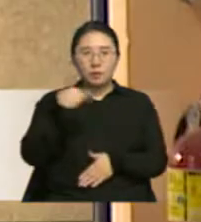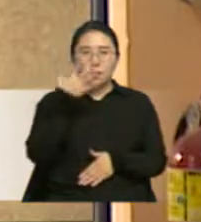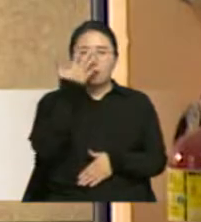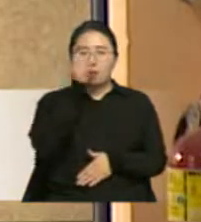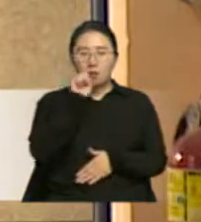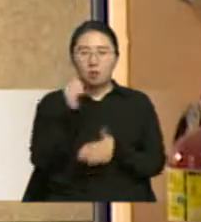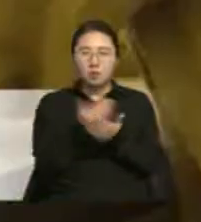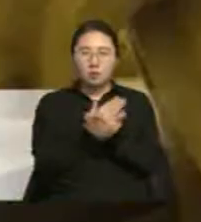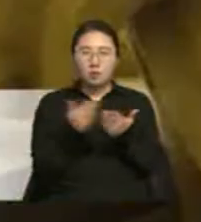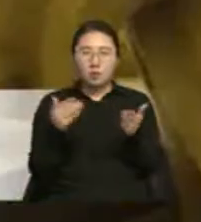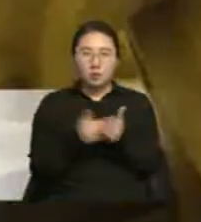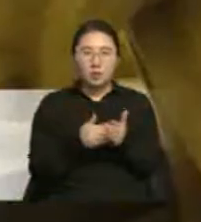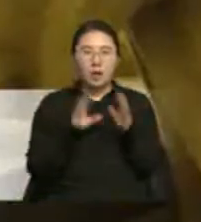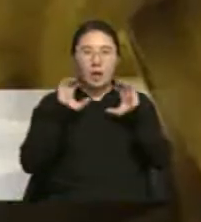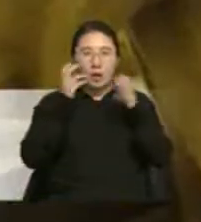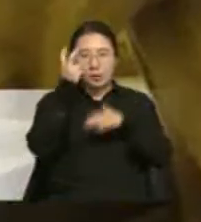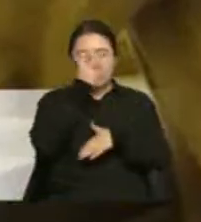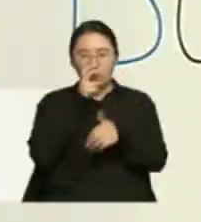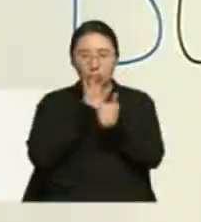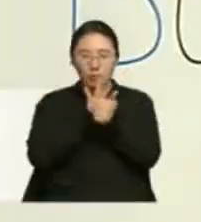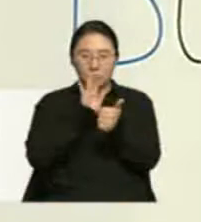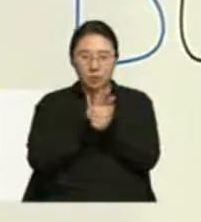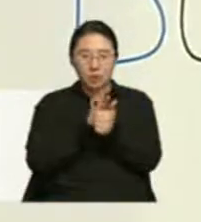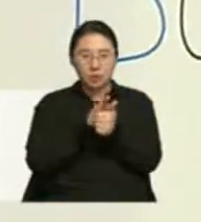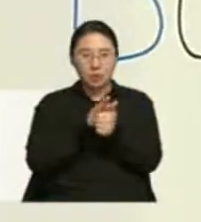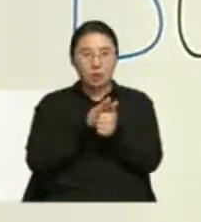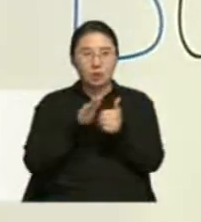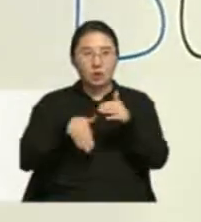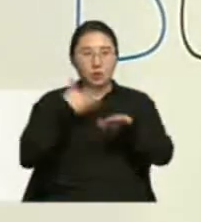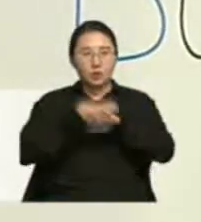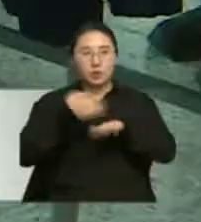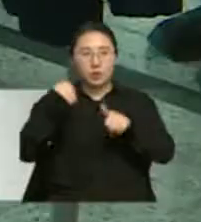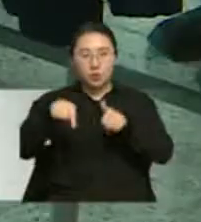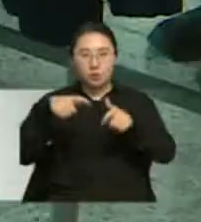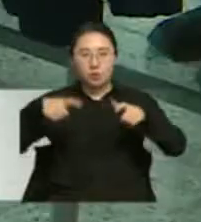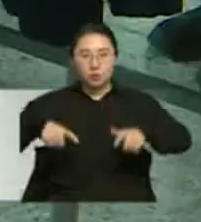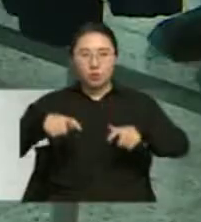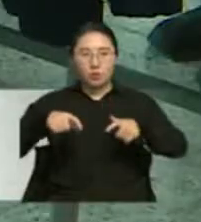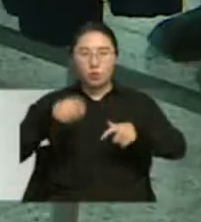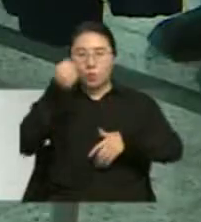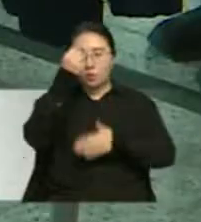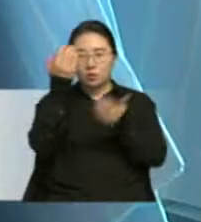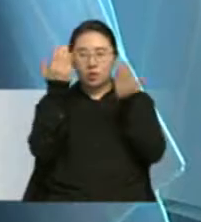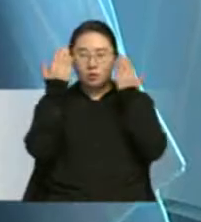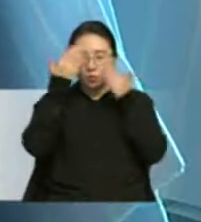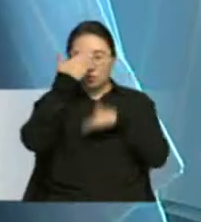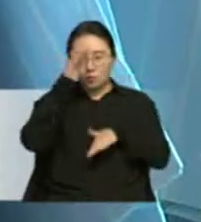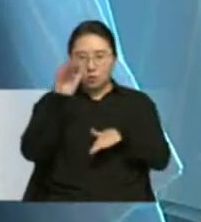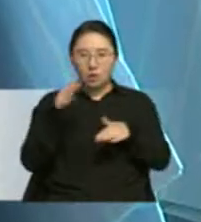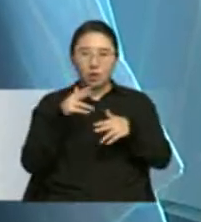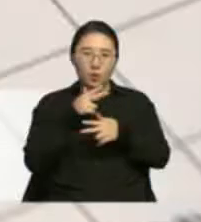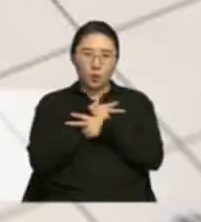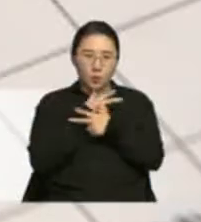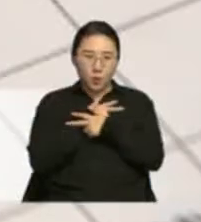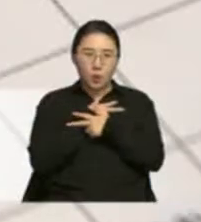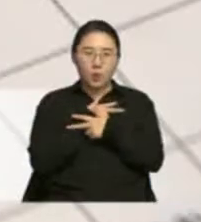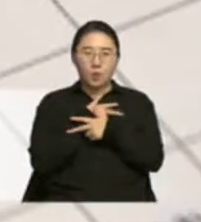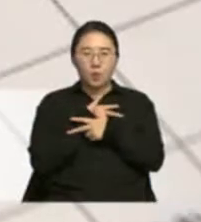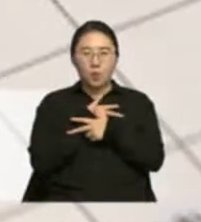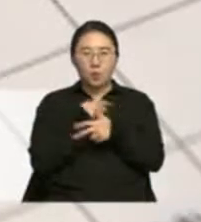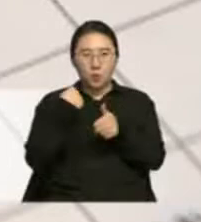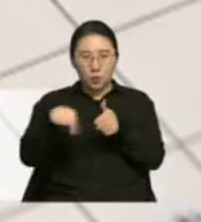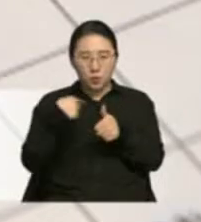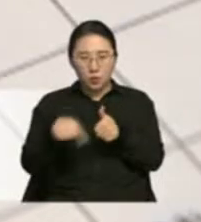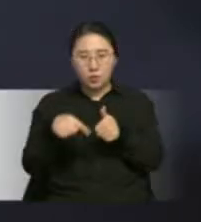원이 배분됐는데 아이 돌봄 지원과 금천 혁신교육지구 운영, 고등학교 무상교육과 무상교복, 맞춤형